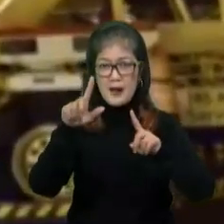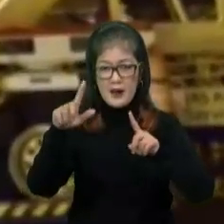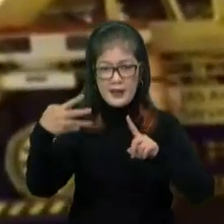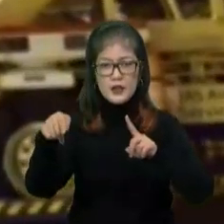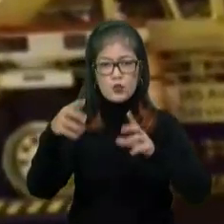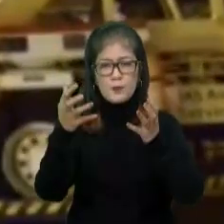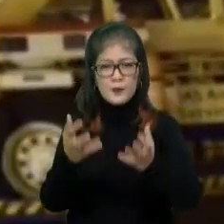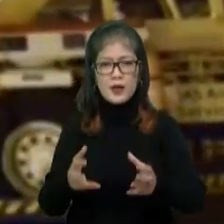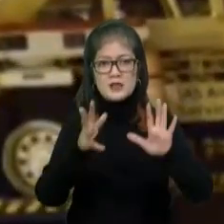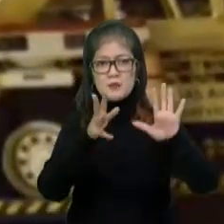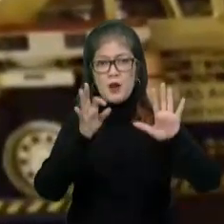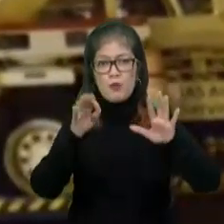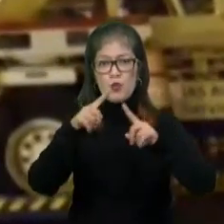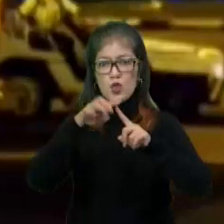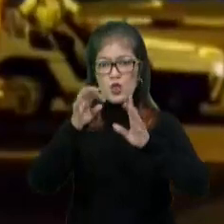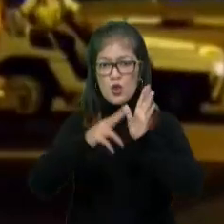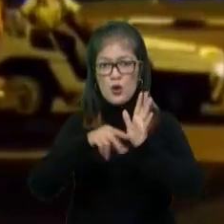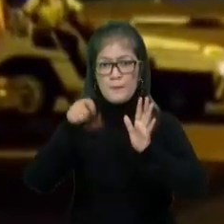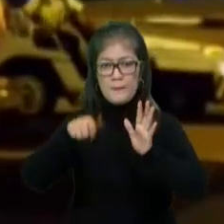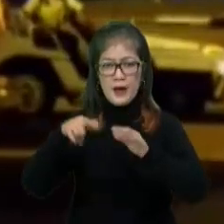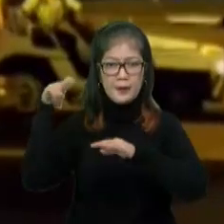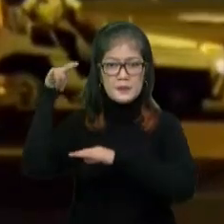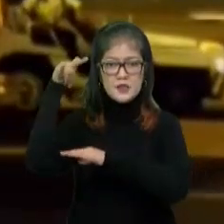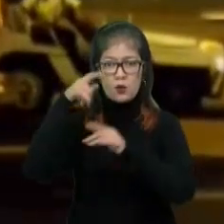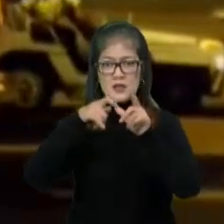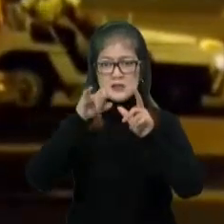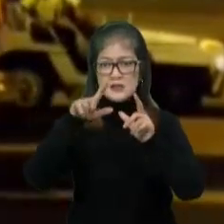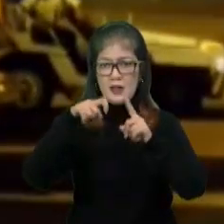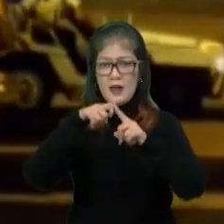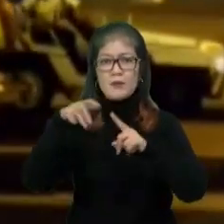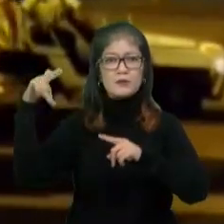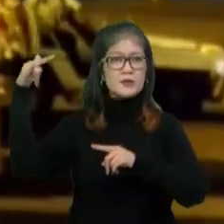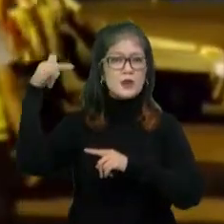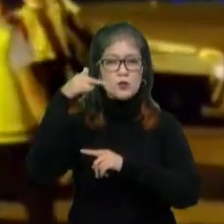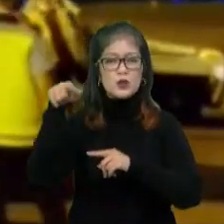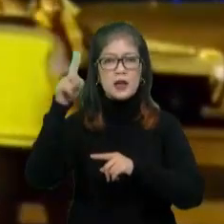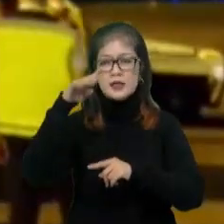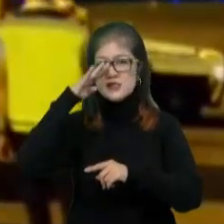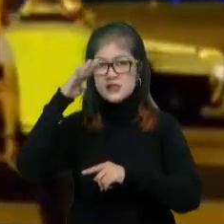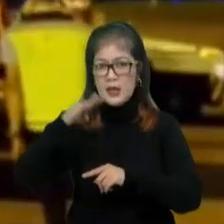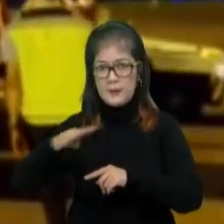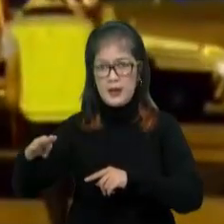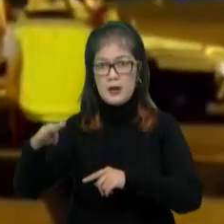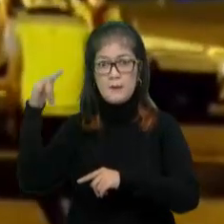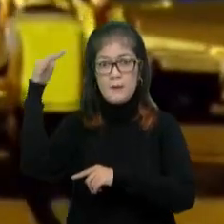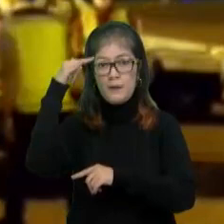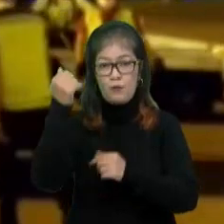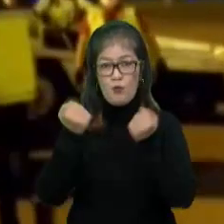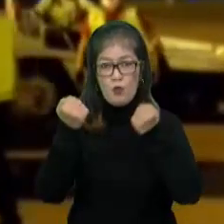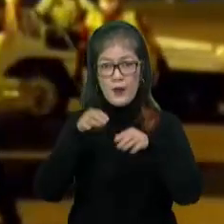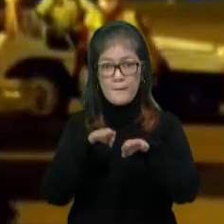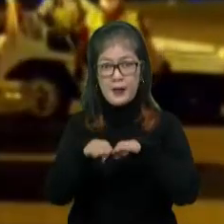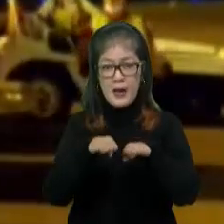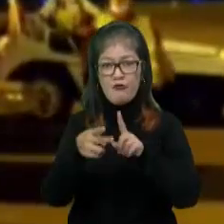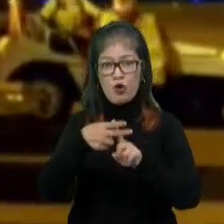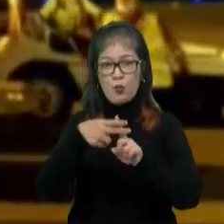ton datang menggunakan pesawat Silk Air dari Berlin, Jerman. Mobil balap dan perlengkapan Formula E sebelumnya dipakai dalam